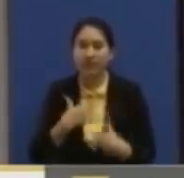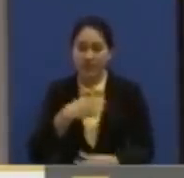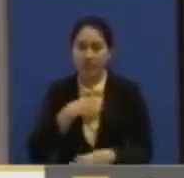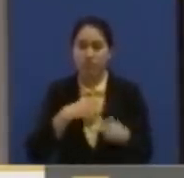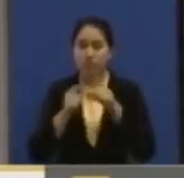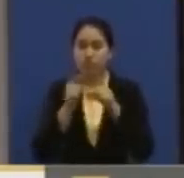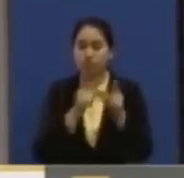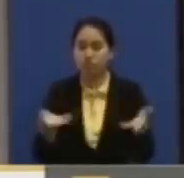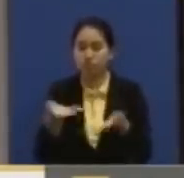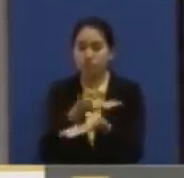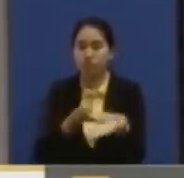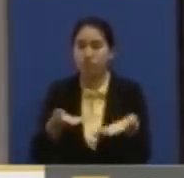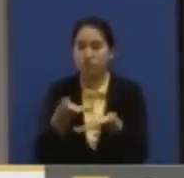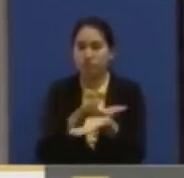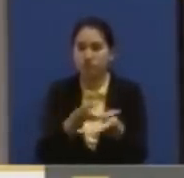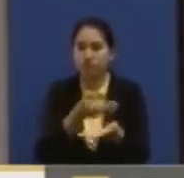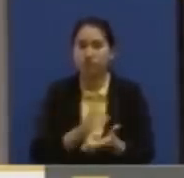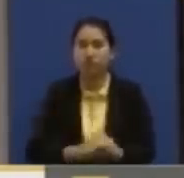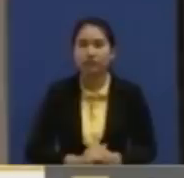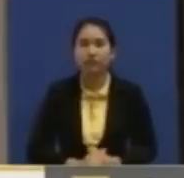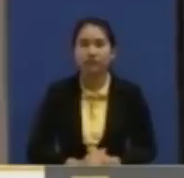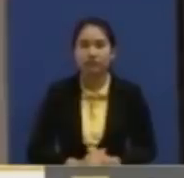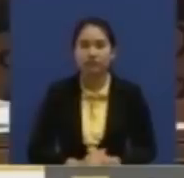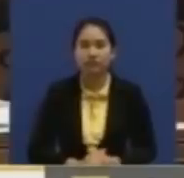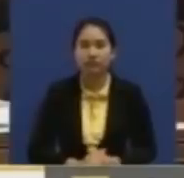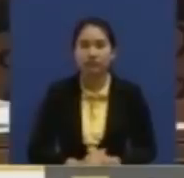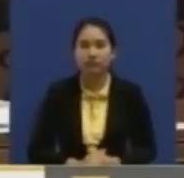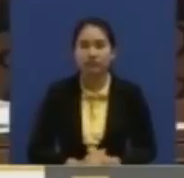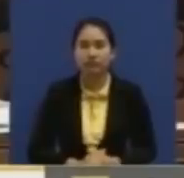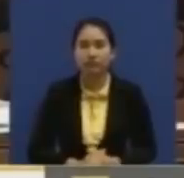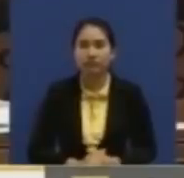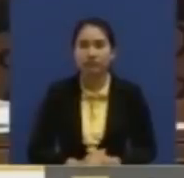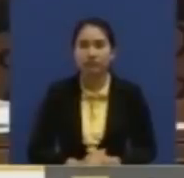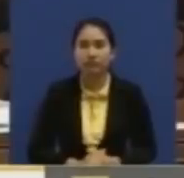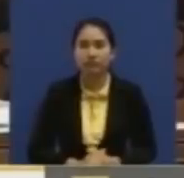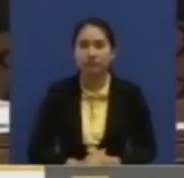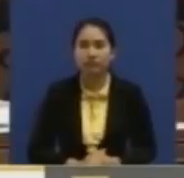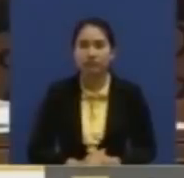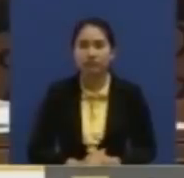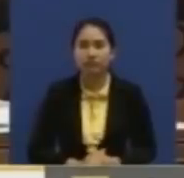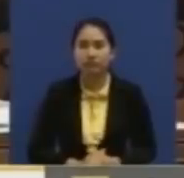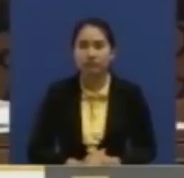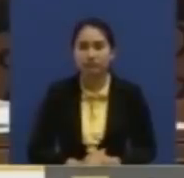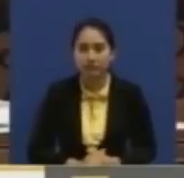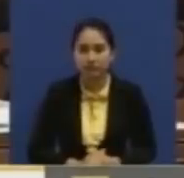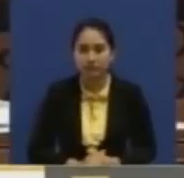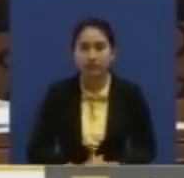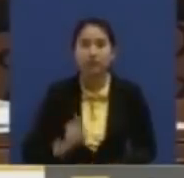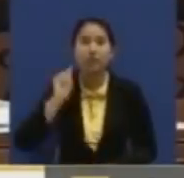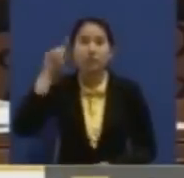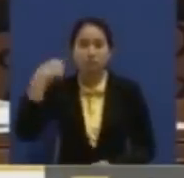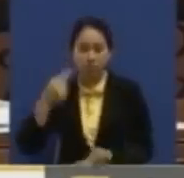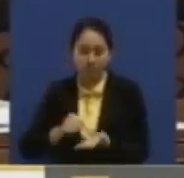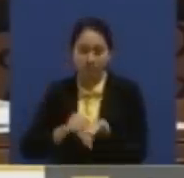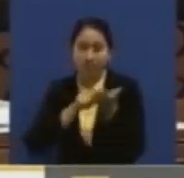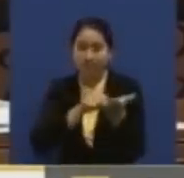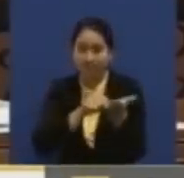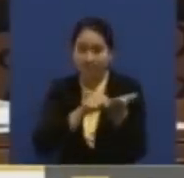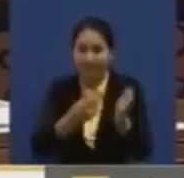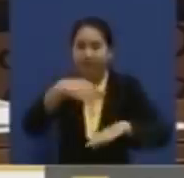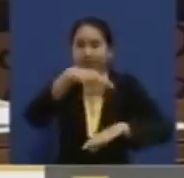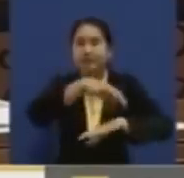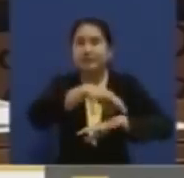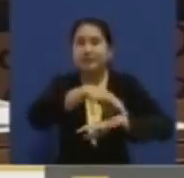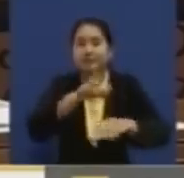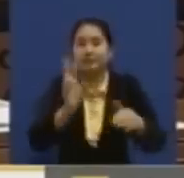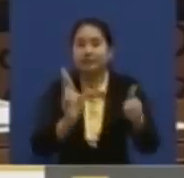าเพื่อที่จะพิสูจน์ให้เห็นว่าแคนดิเดต แล้ว แคนดิเดตสตรีซึ่งเป็นแคนดิเดตทางฝั่งเ